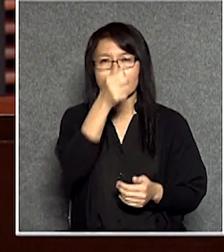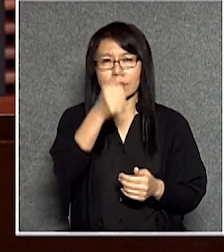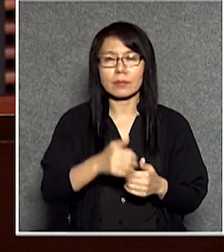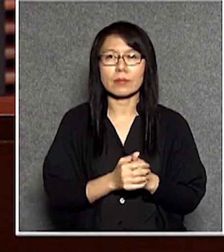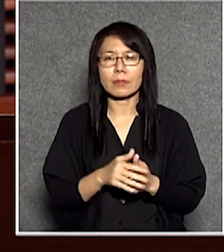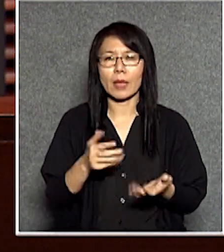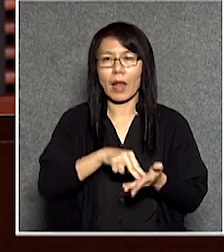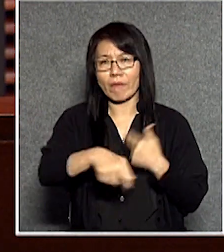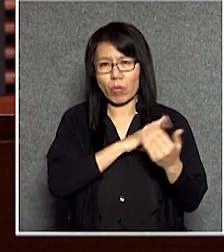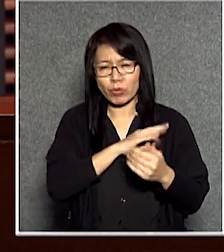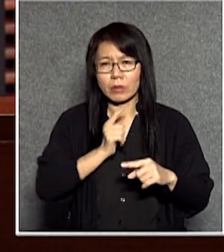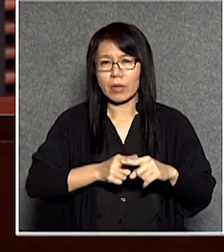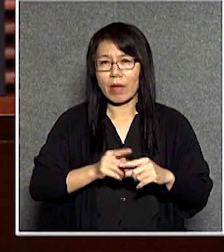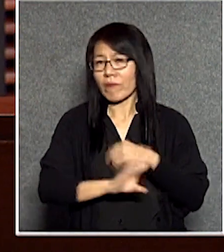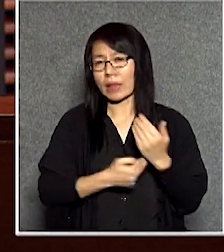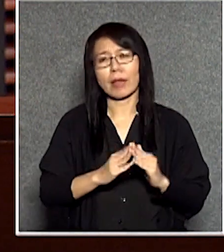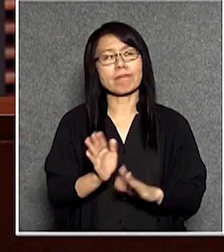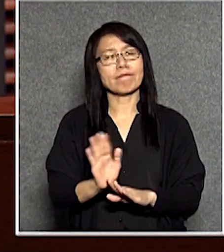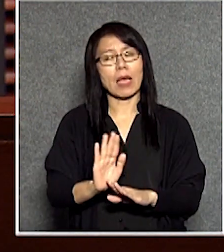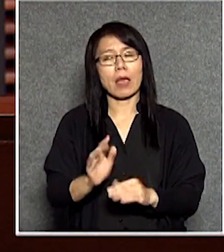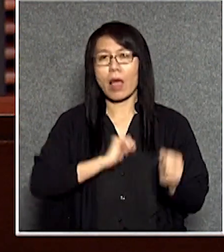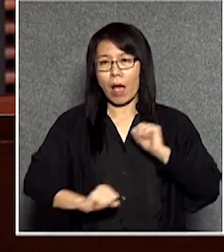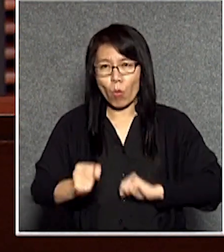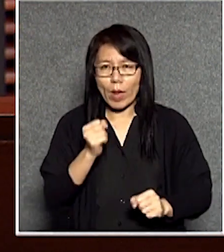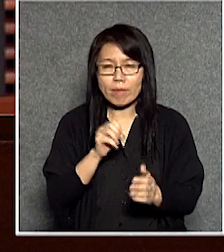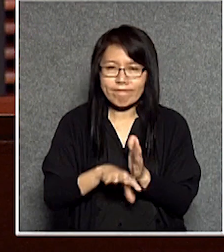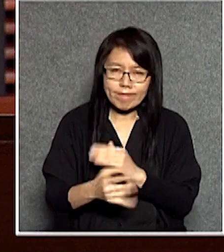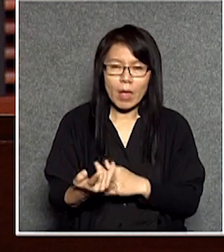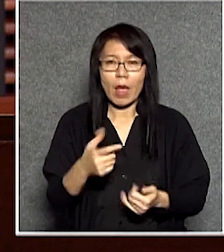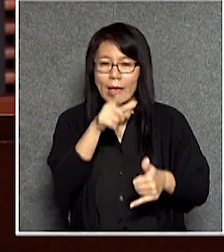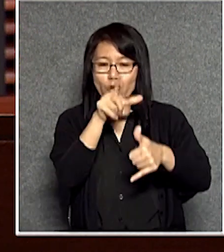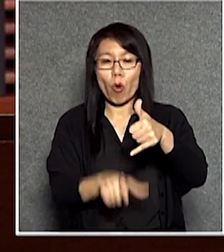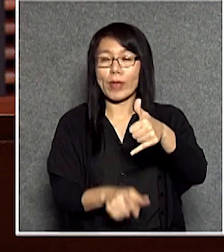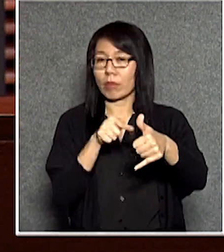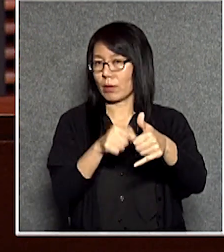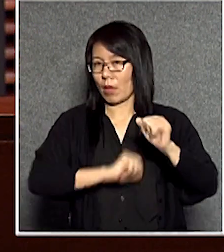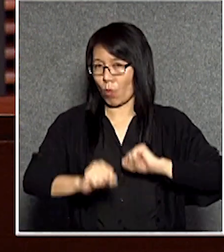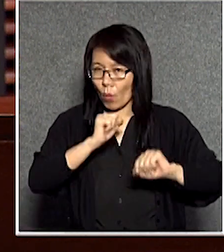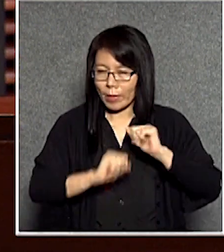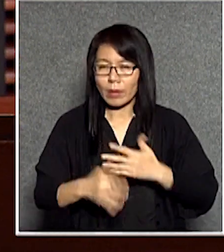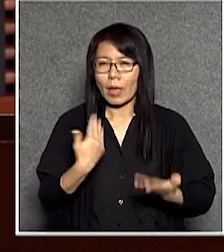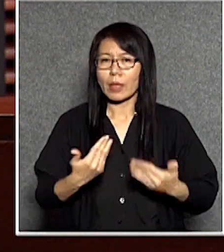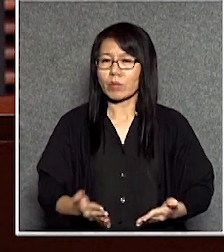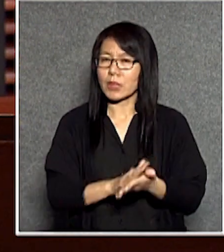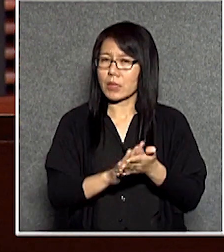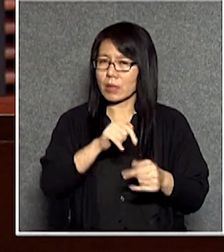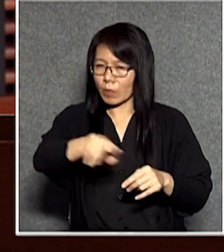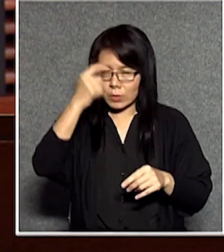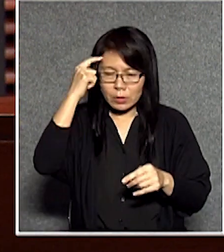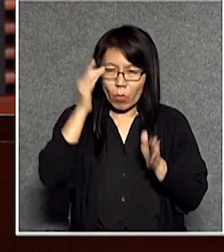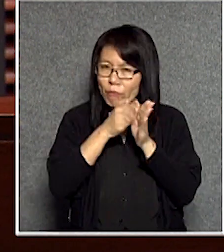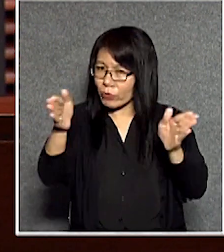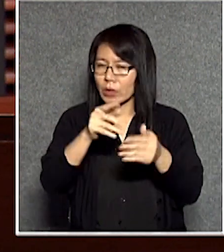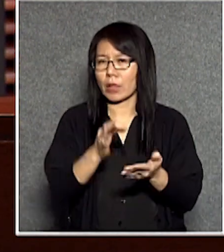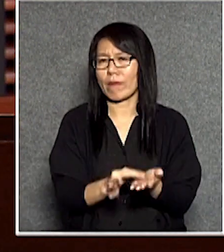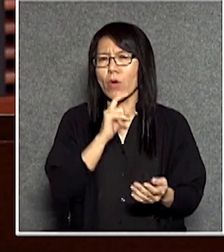立法會畢竟不是法庭，行為失當和瀆職是個人的行為，但是今次事件在更加廣義的層面是